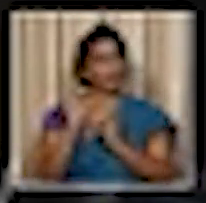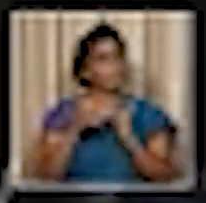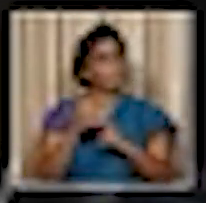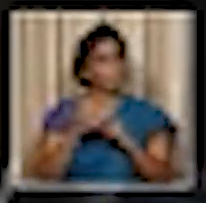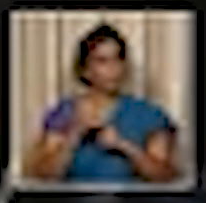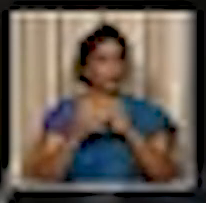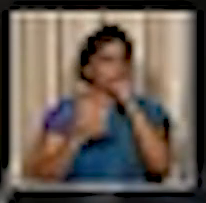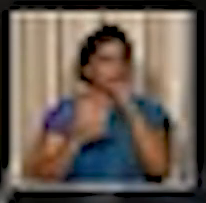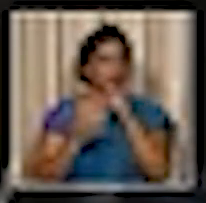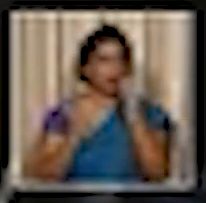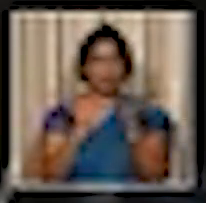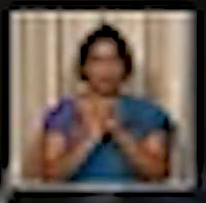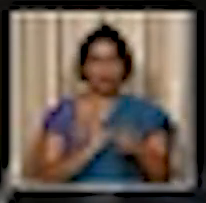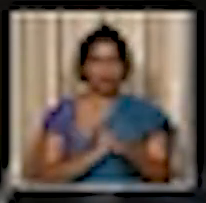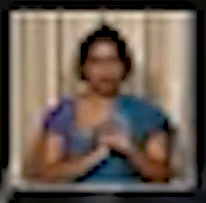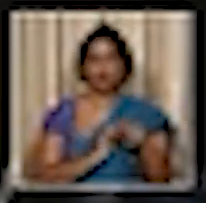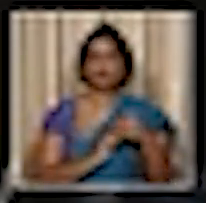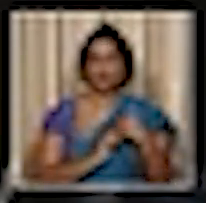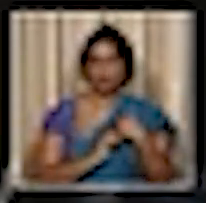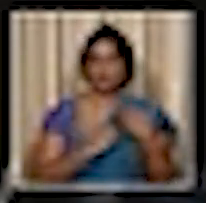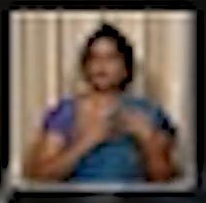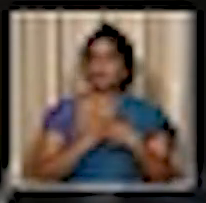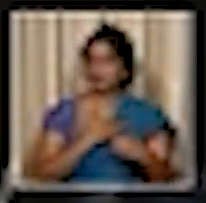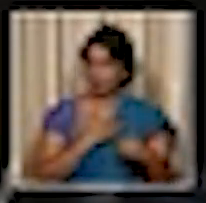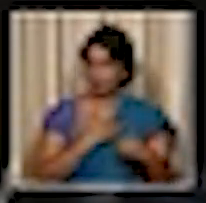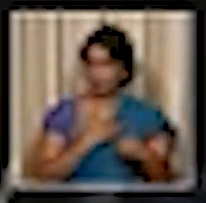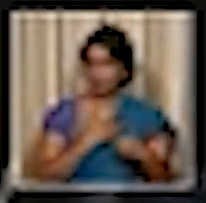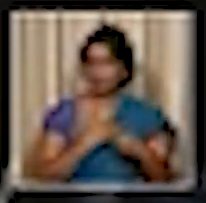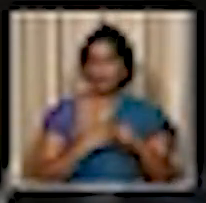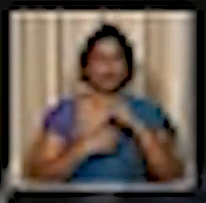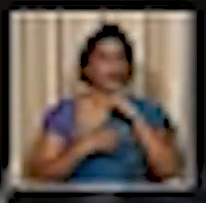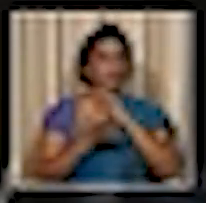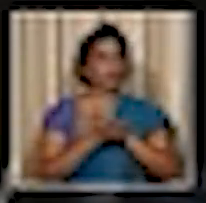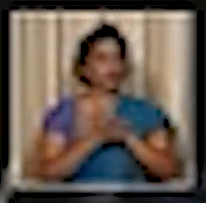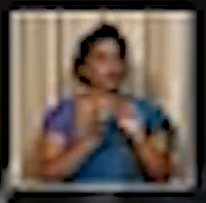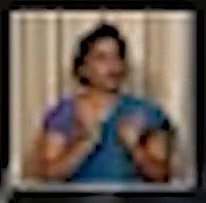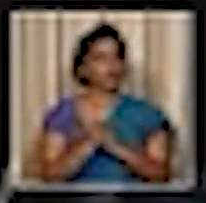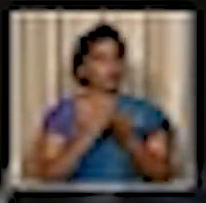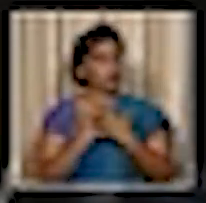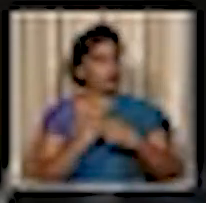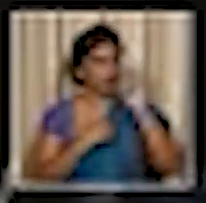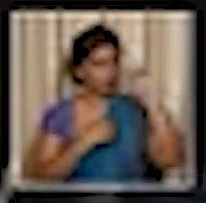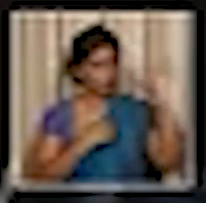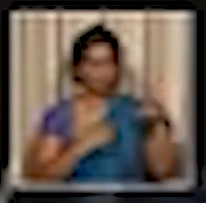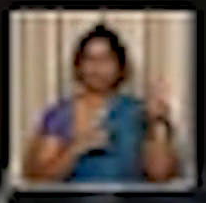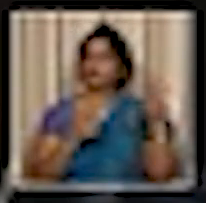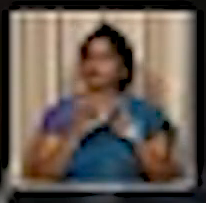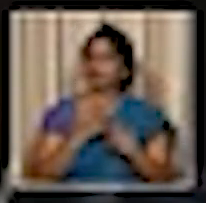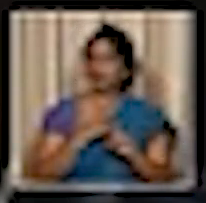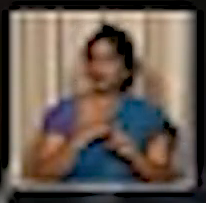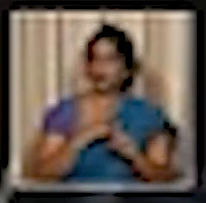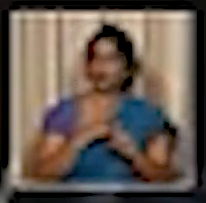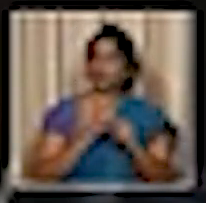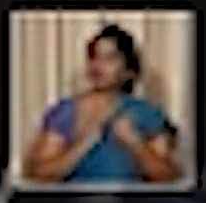මේක රහසිගත ලේඛනයක් නෙවෙයි. මම මේකේ පිටපතක් අධිකරණ සේවා කොමිෂන් සභාවට යැව්වා. ඒ වගේම